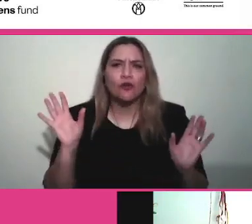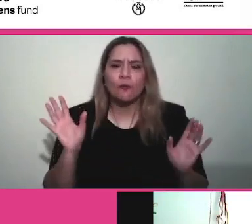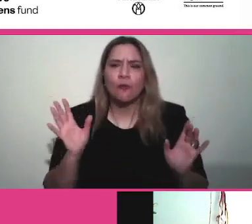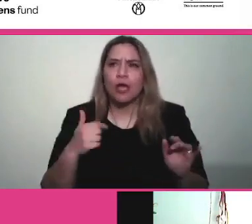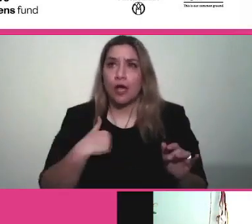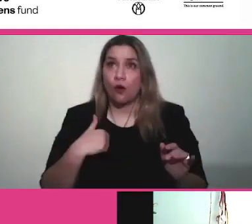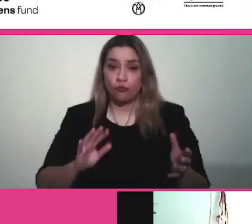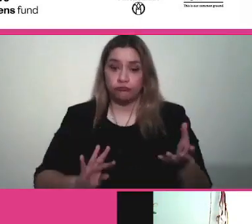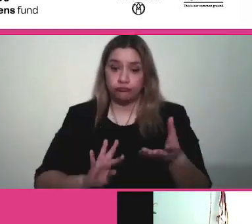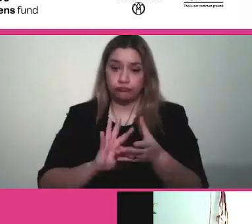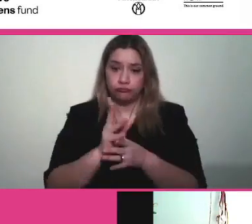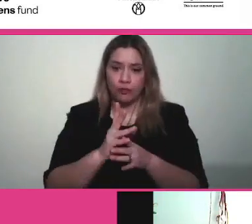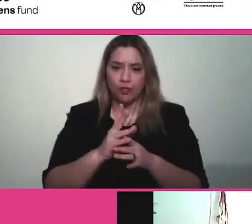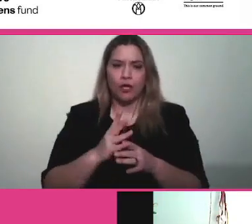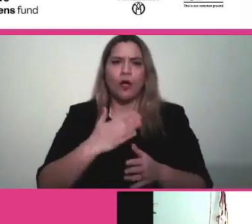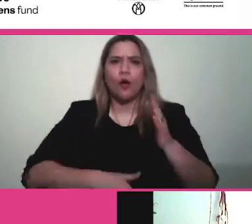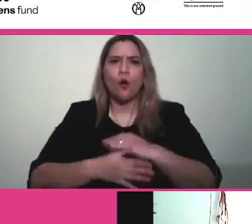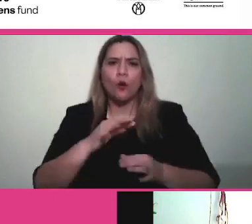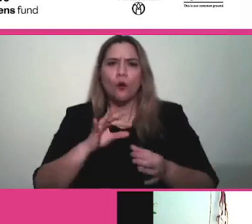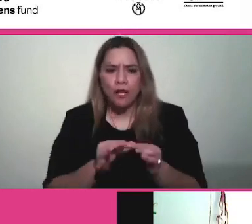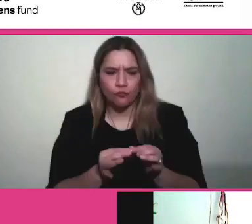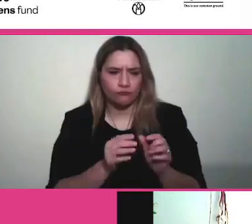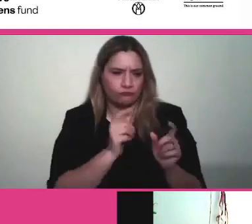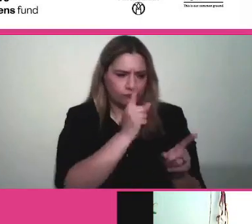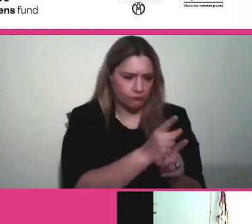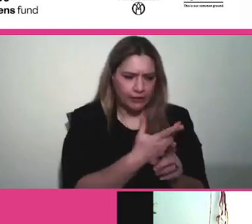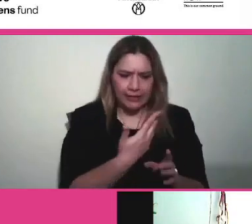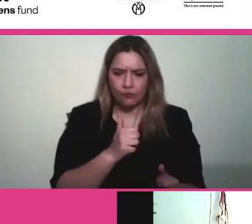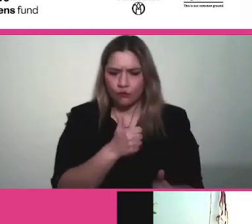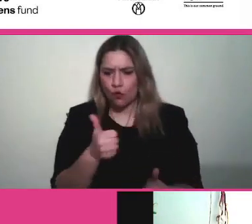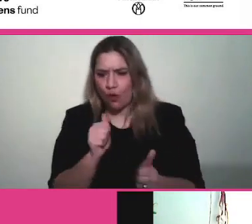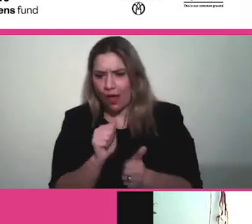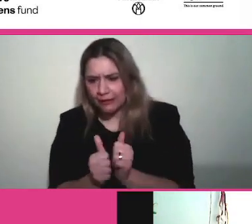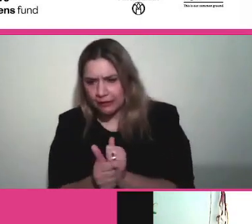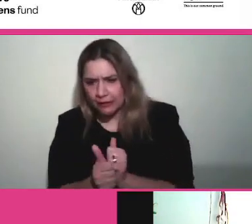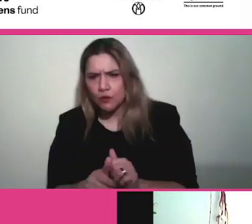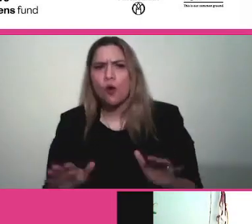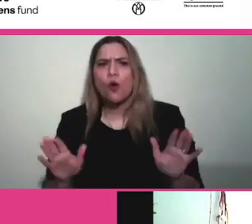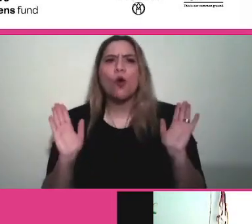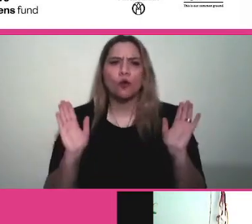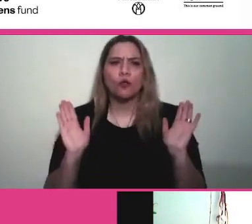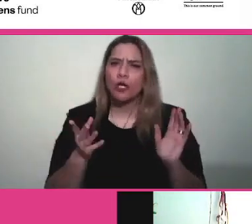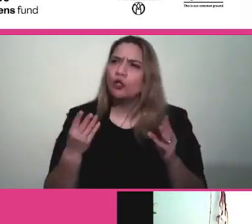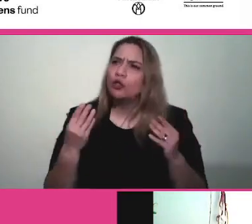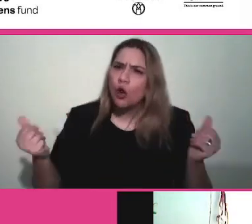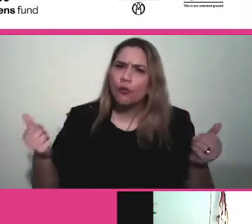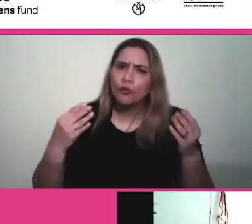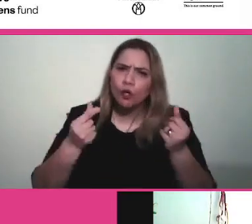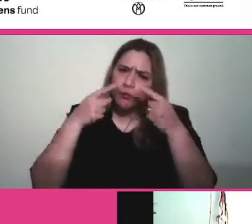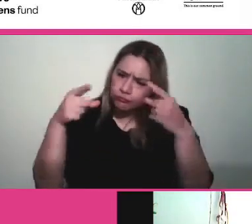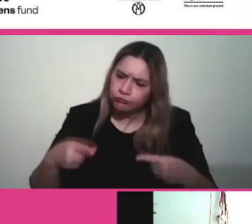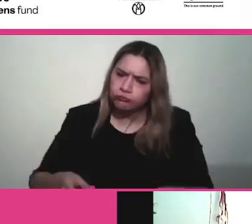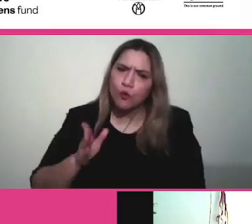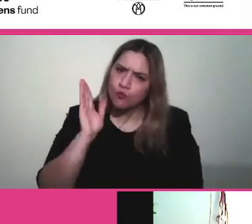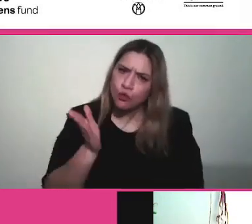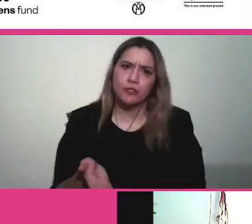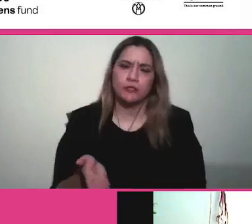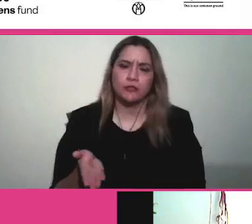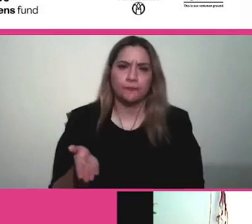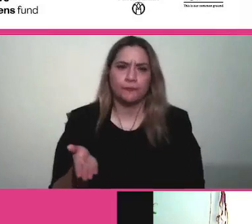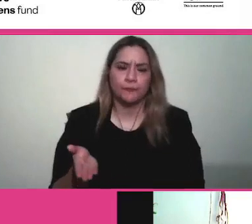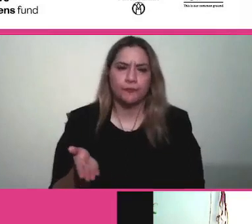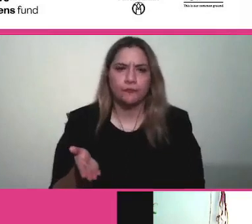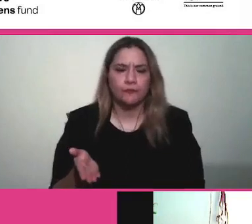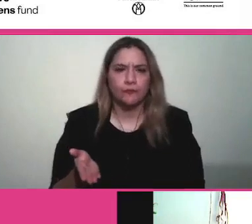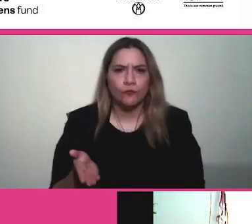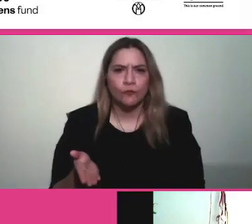είσαι μόνο αθλητής ή κάτι τέτοιο. Μπορείς και με άλλους τρόπους. Εγώ θέλω να πω